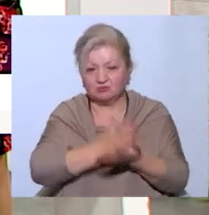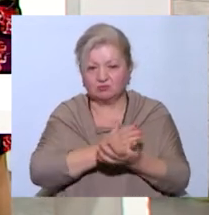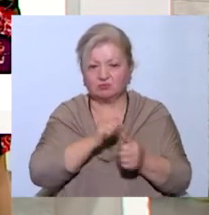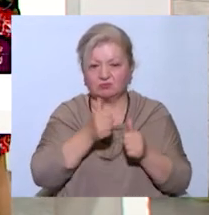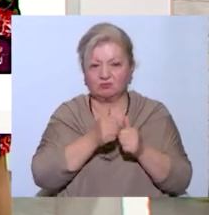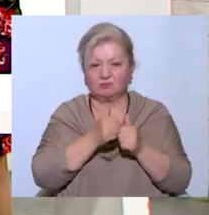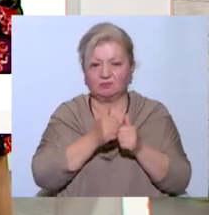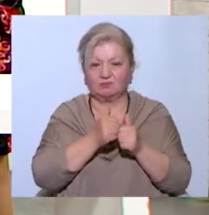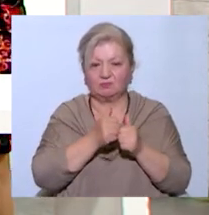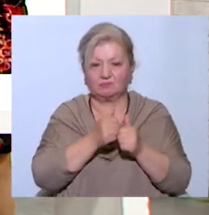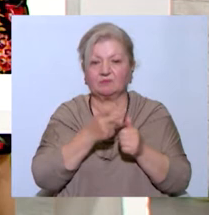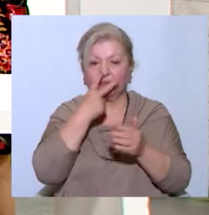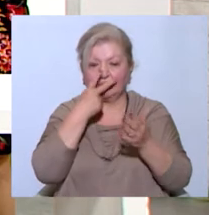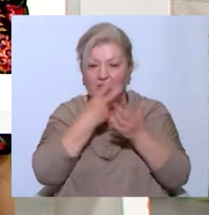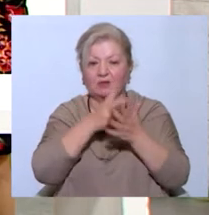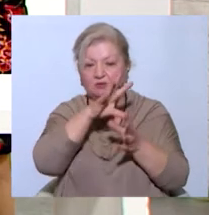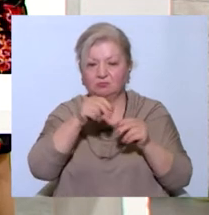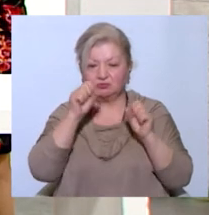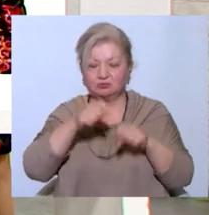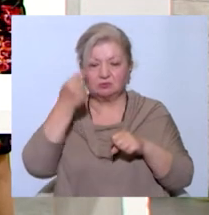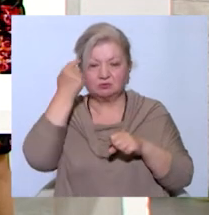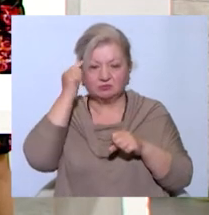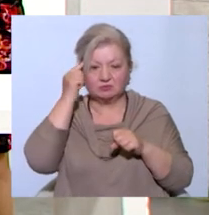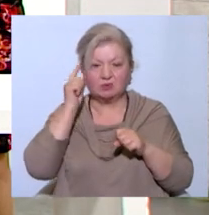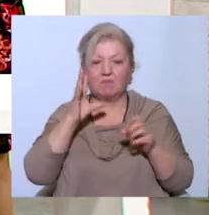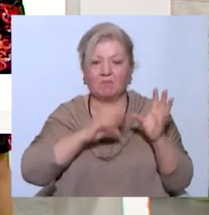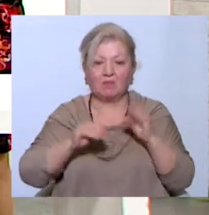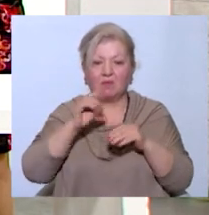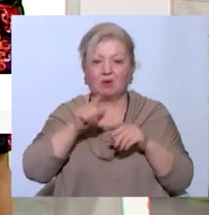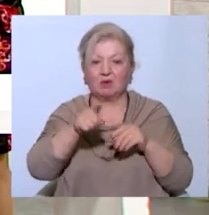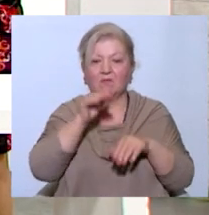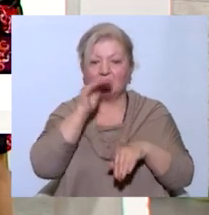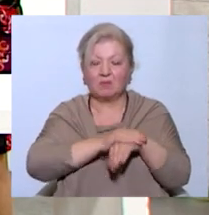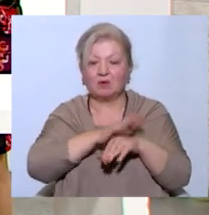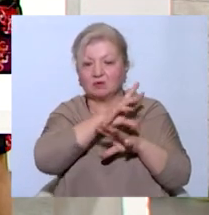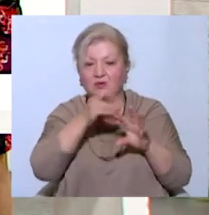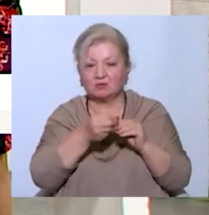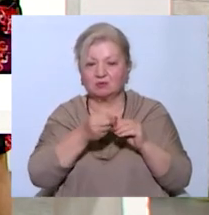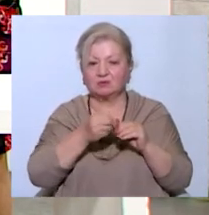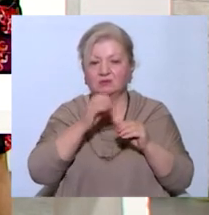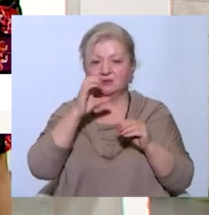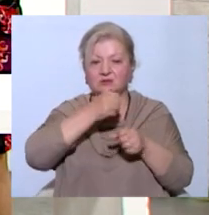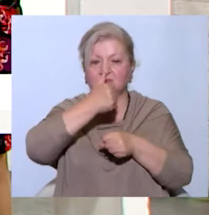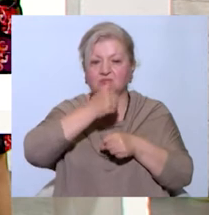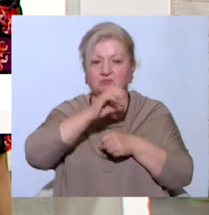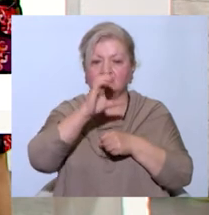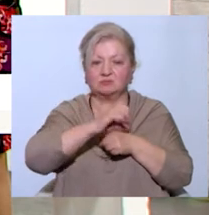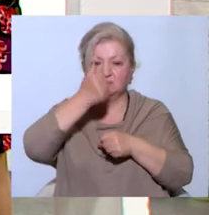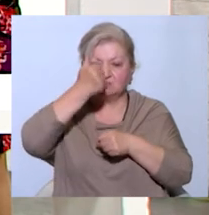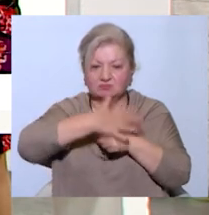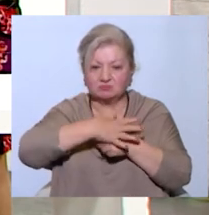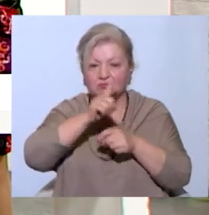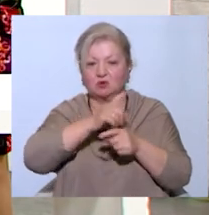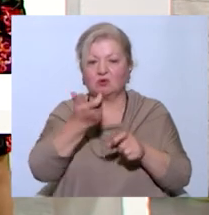გამოწვევა ქვეყანას და ამას თქვენ შეგძლიათ დაფიქრდეთ, რომ ფაქტობრივად აი ეს მნიშვნელოვანი ჩრდილო-ცენტრალურ ტერიტორიაზე თავმოყრილი